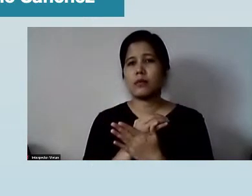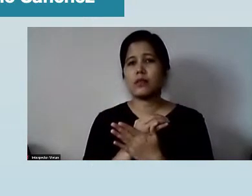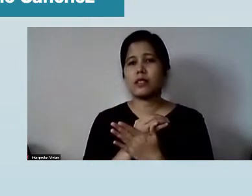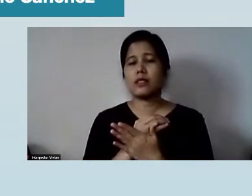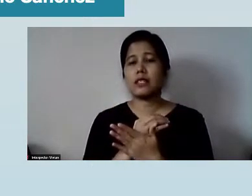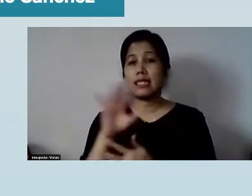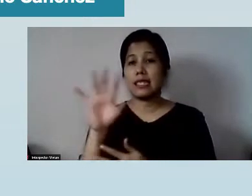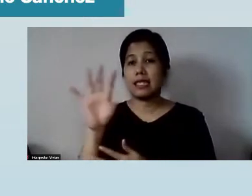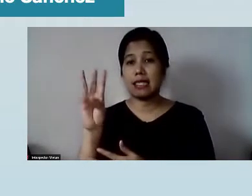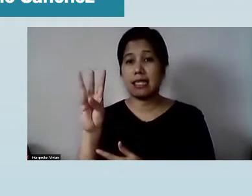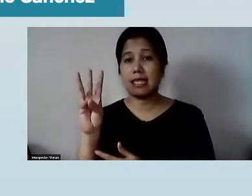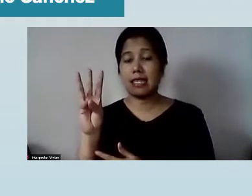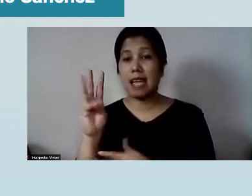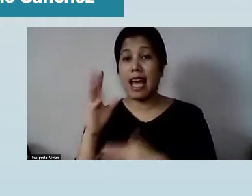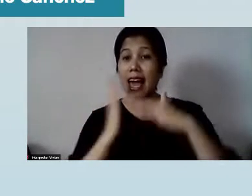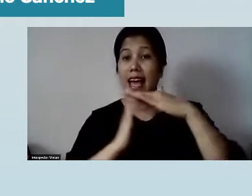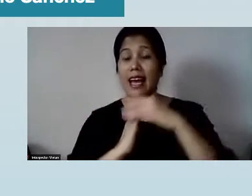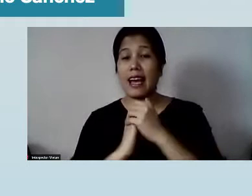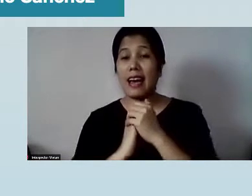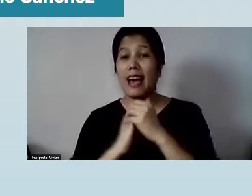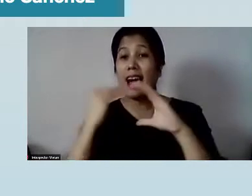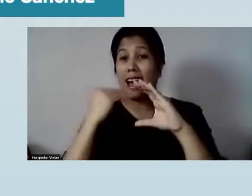chapter 6, yung accessibility,